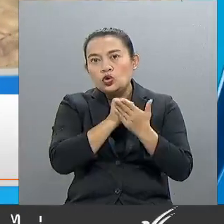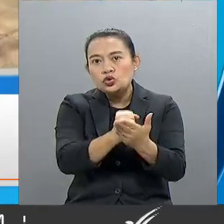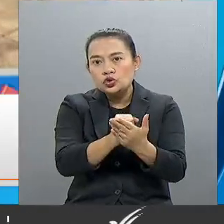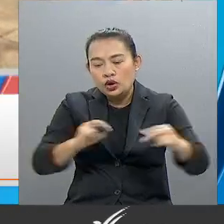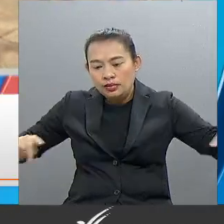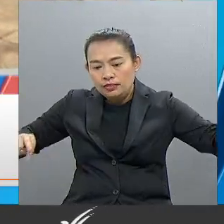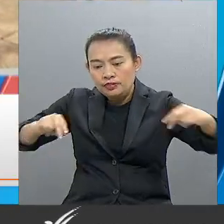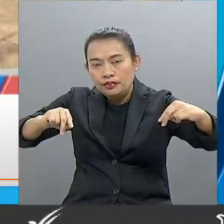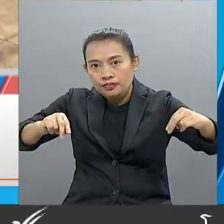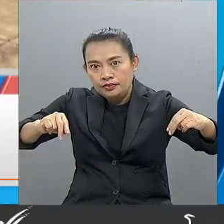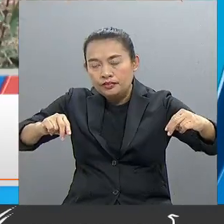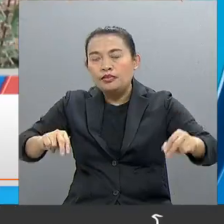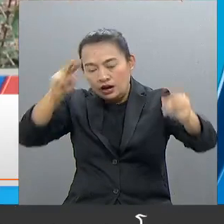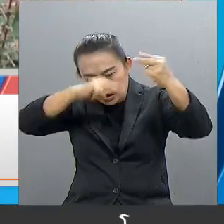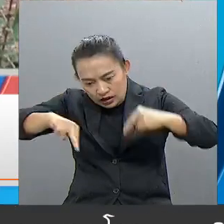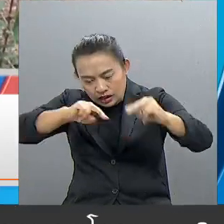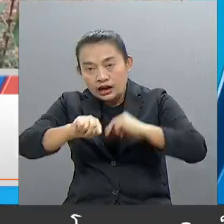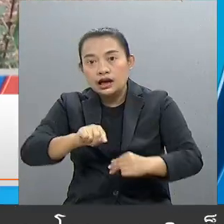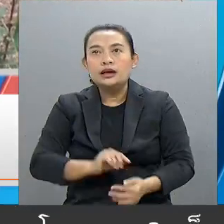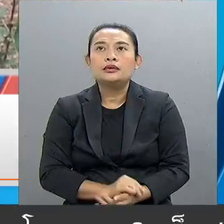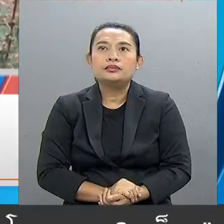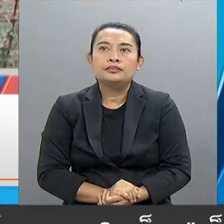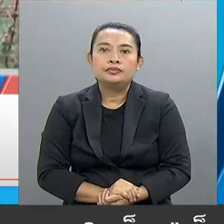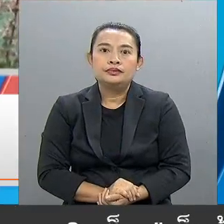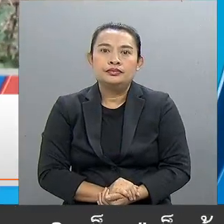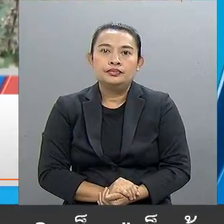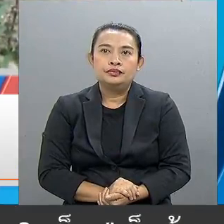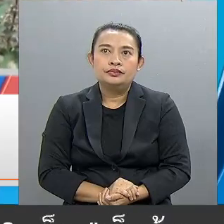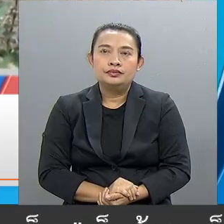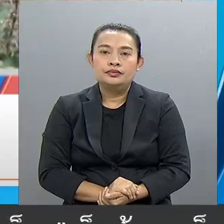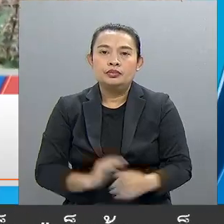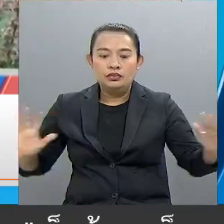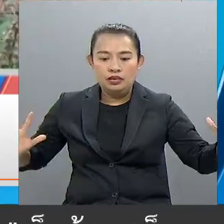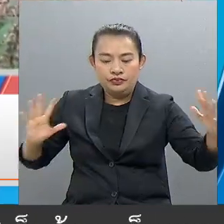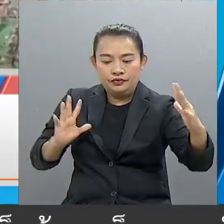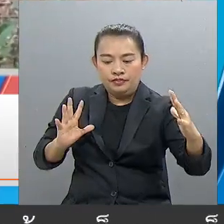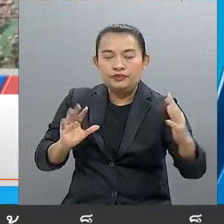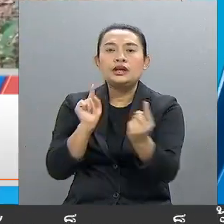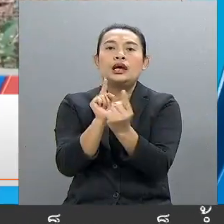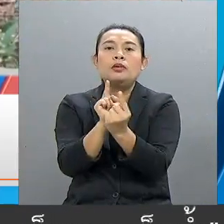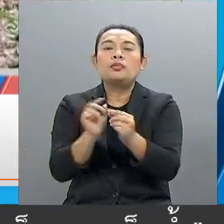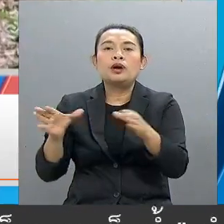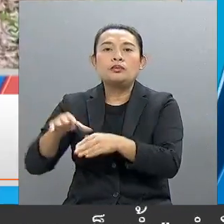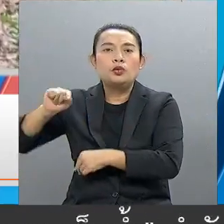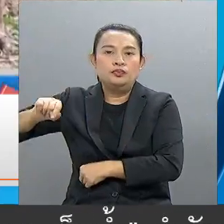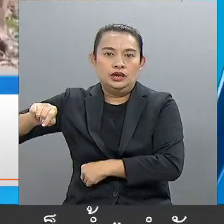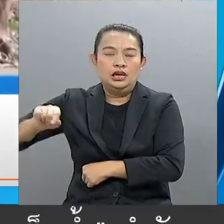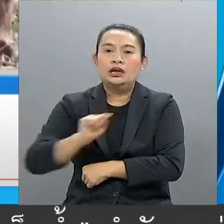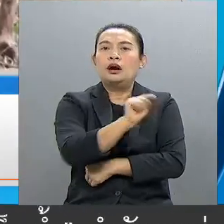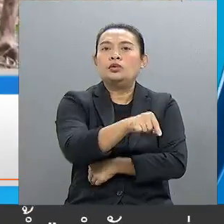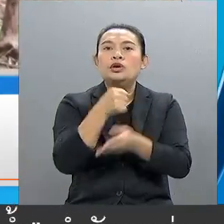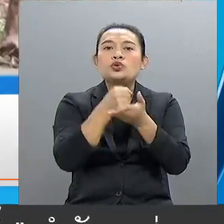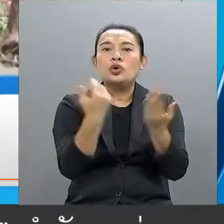ะครับเพื่อมาพบกับชุดของอำเภอเชียงแสนนะครับมาติดนั้นด้วยนะครับ